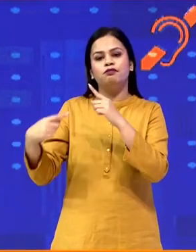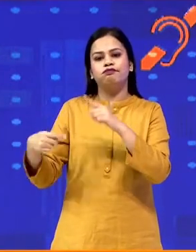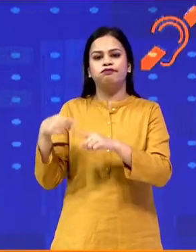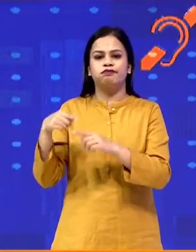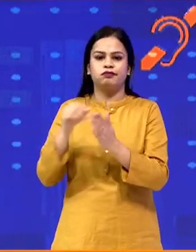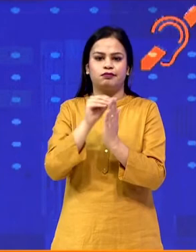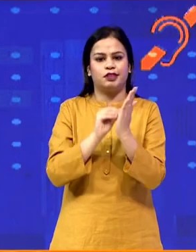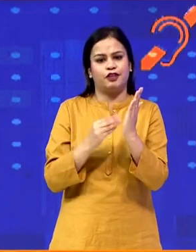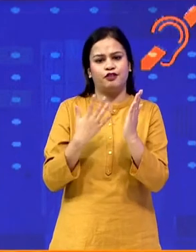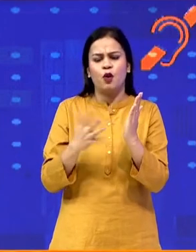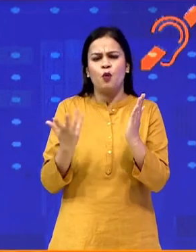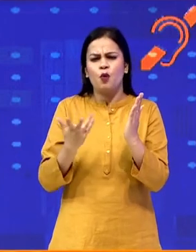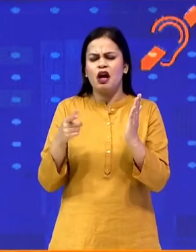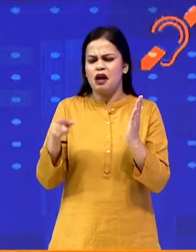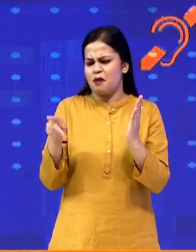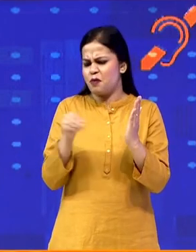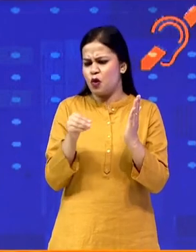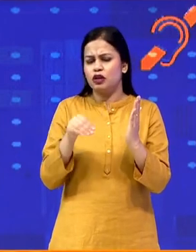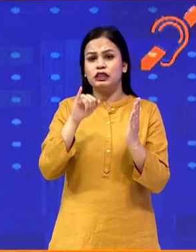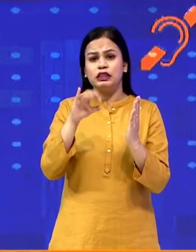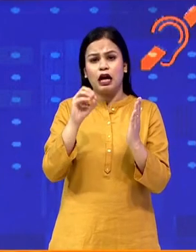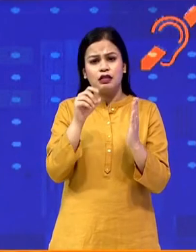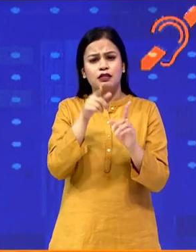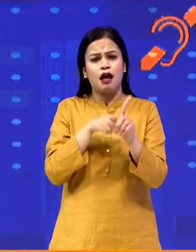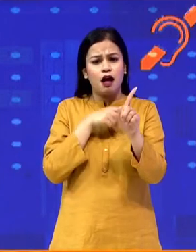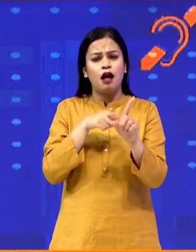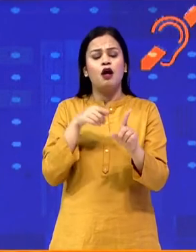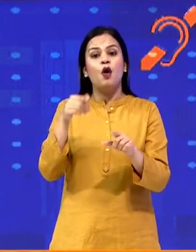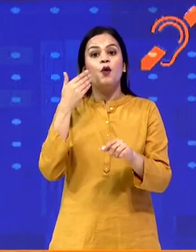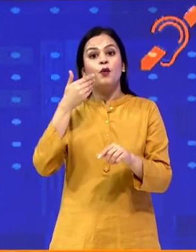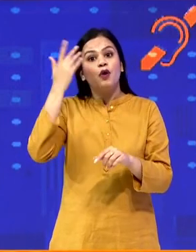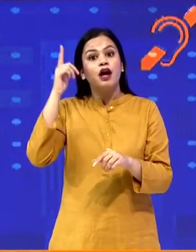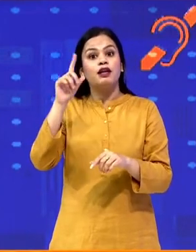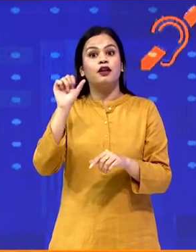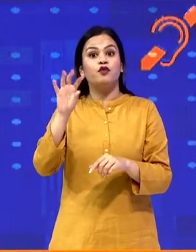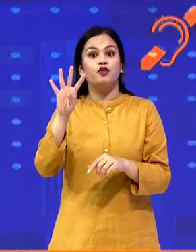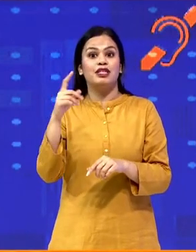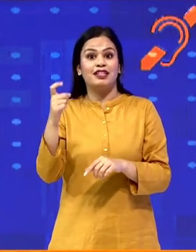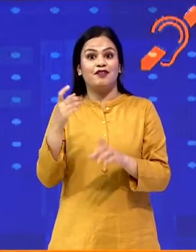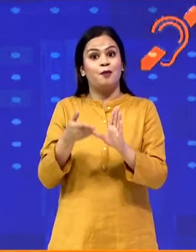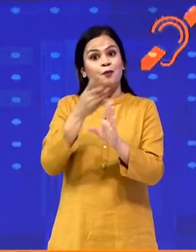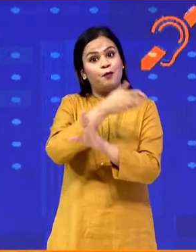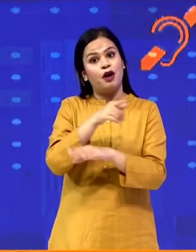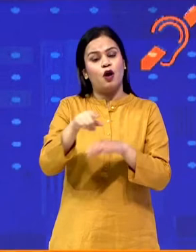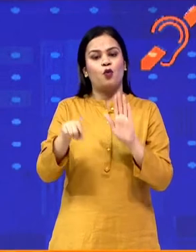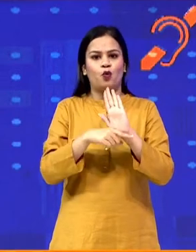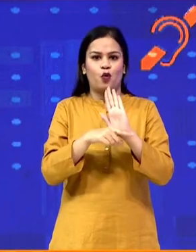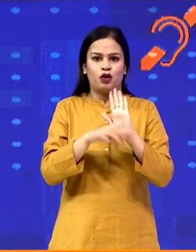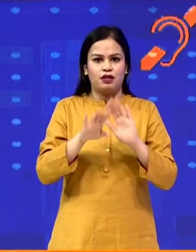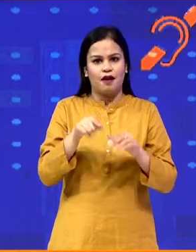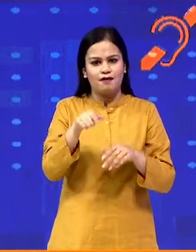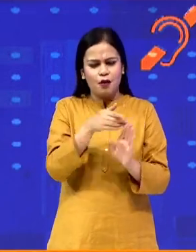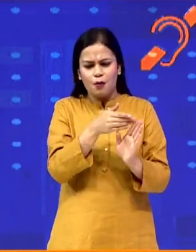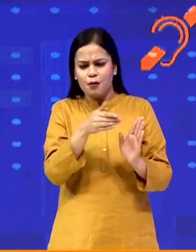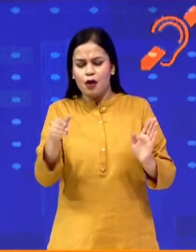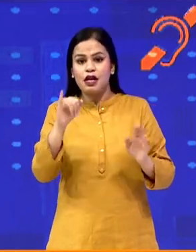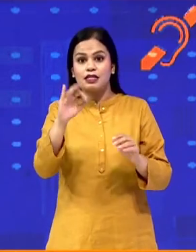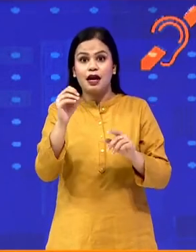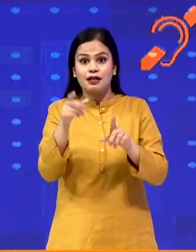वक्त तकरीबन 60 या 65 साल 47 से पहले कांग्रेस रही उन 60 65 सालों में